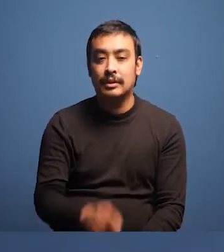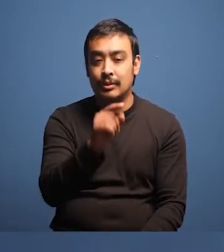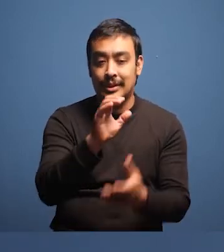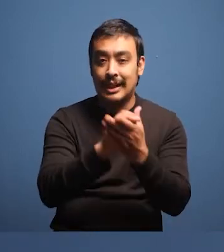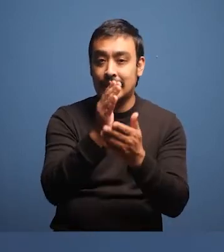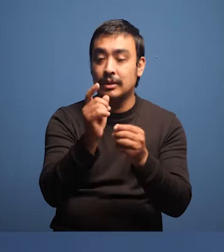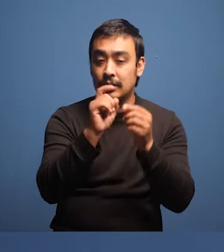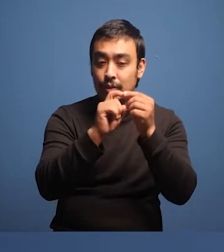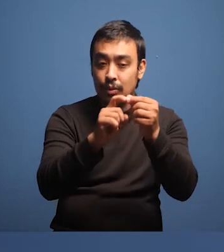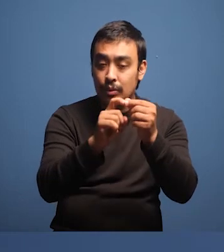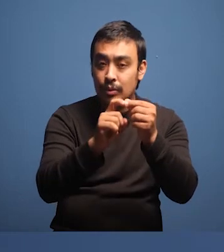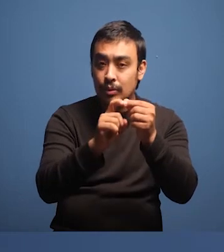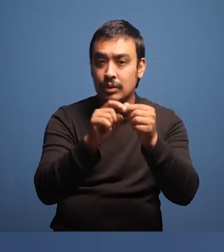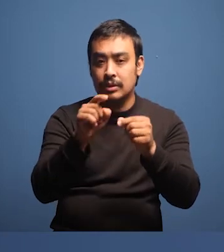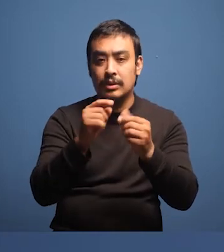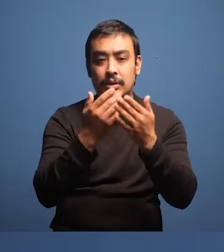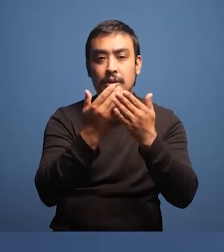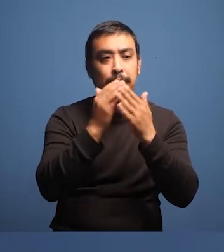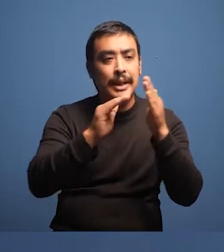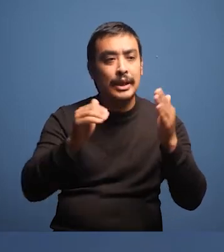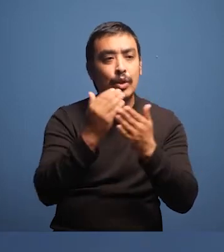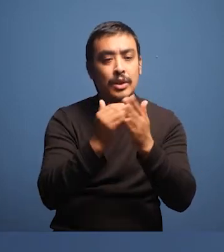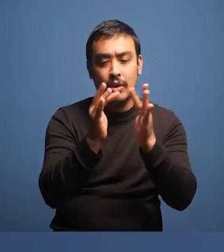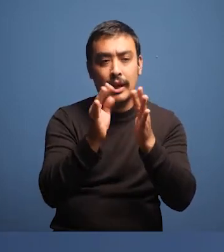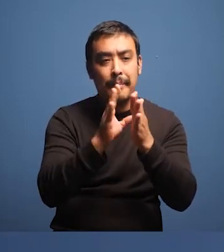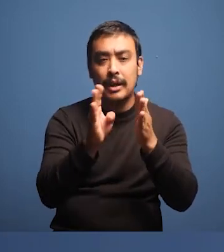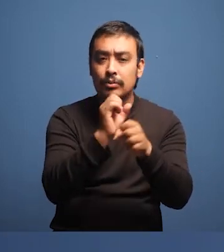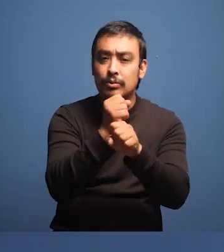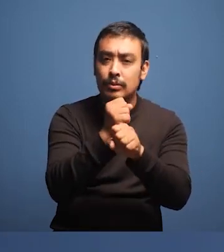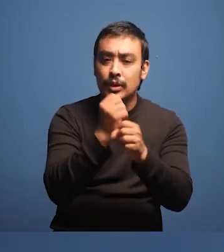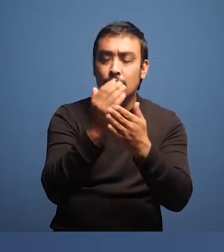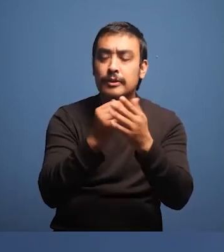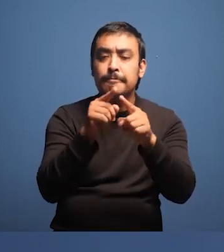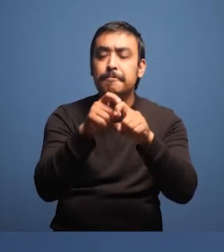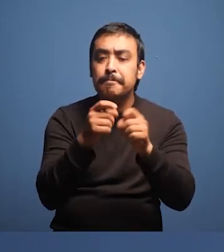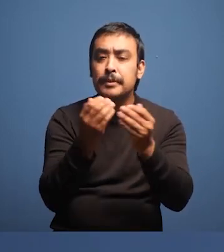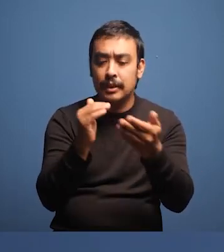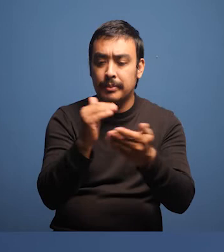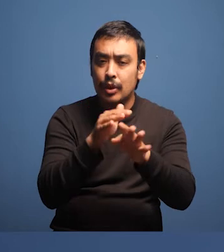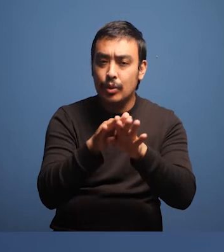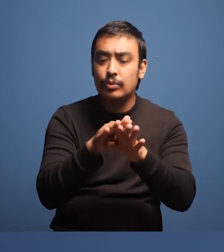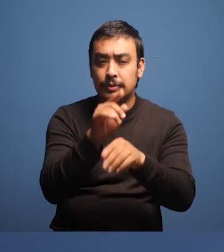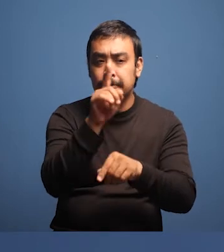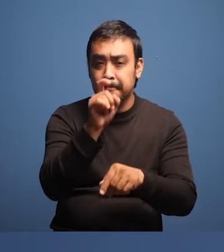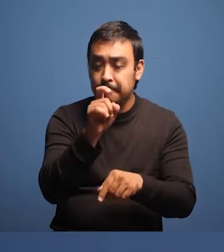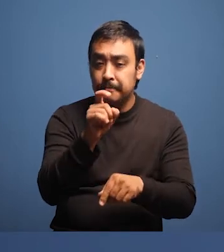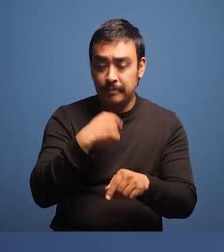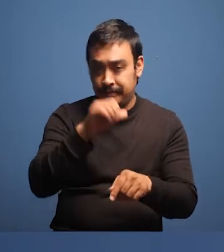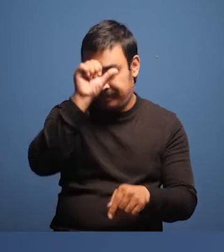सोध्नु भएको छ कि हाउ आर चिल्ड्रेन भनरेबल अनलाइन हाउ क्यान वी प्रोटेक्ट चिल्ड्रेन अनलाइन भनेर यसबारे चाहिँ मैले के जानकारी दिन चाहेँ